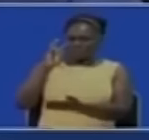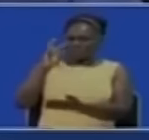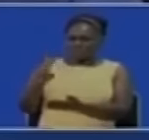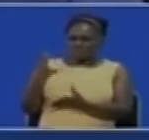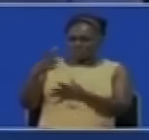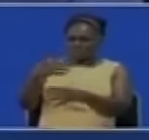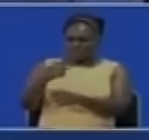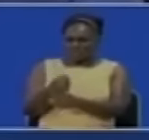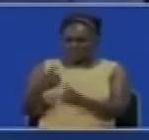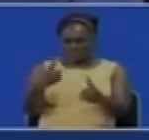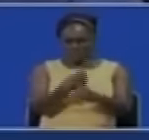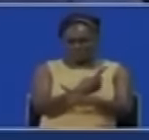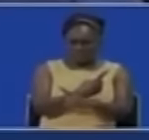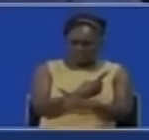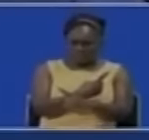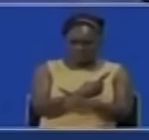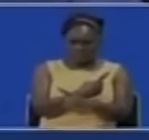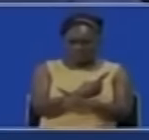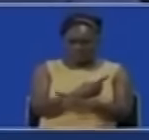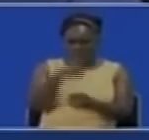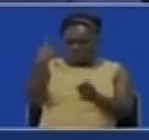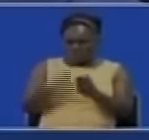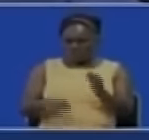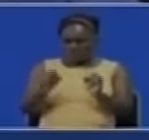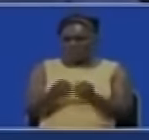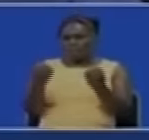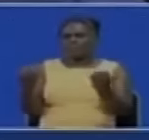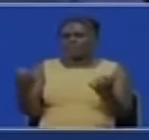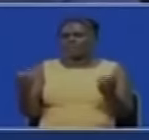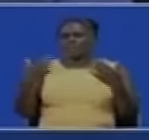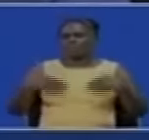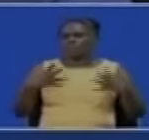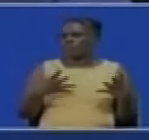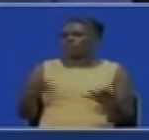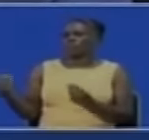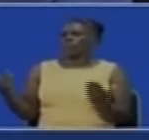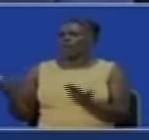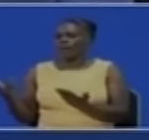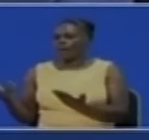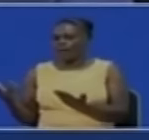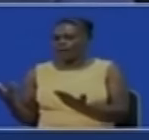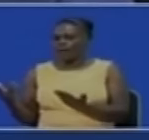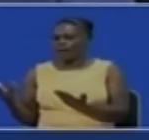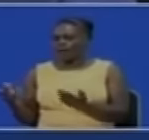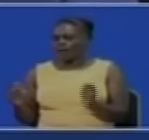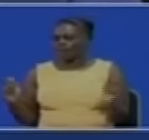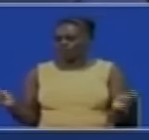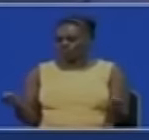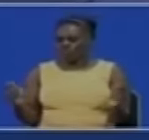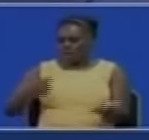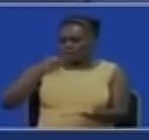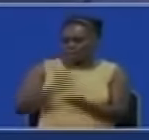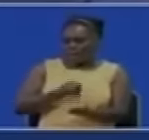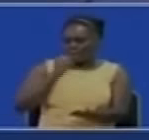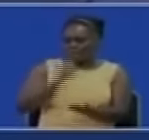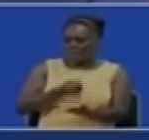institution. So on saving costs, many patients will prefer maybe going to a herbalist or maybe going